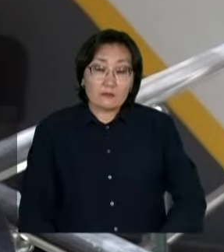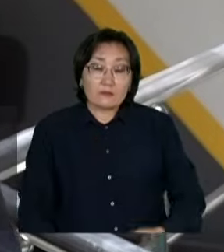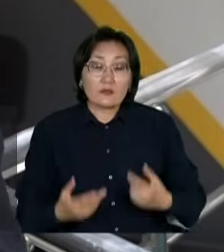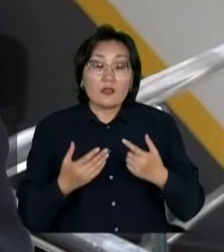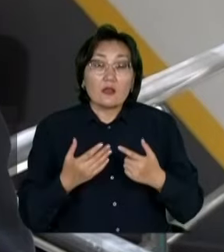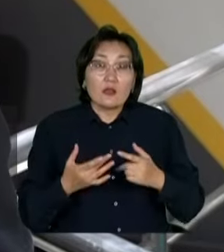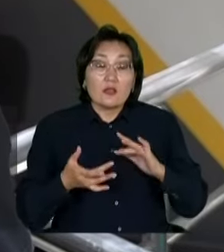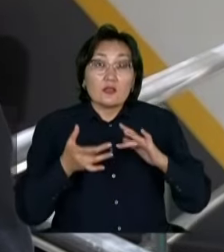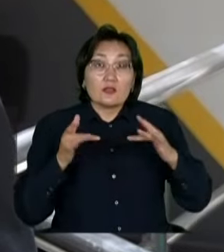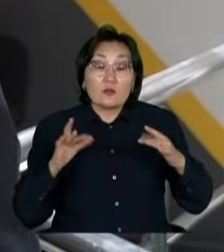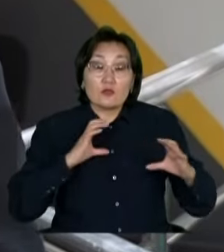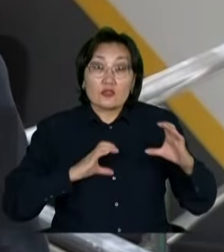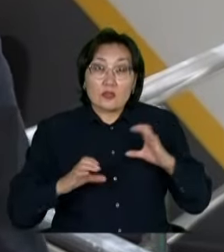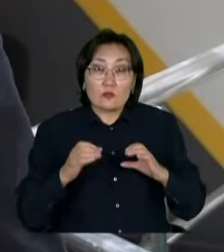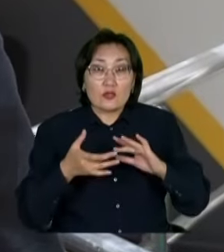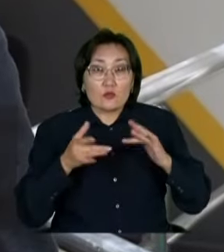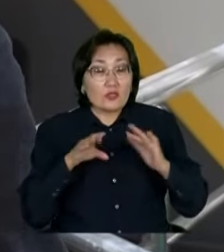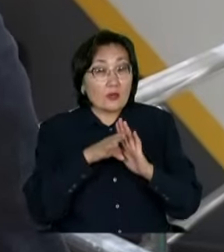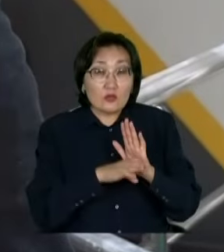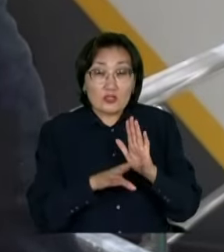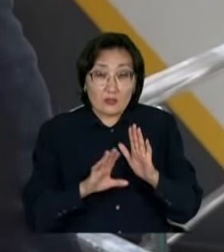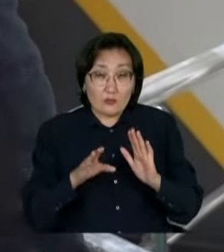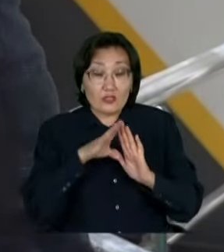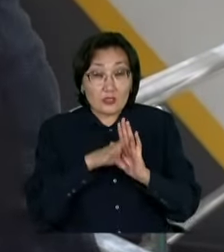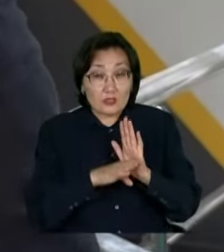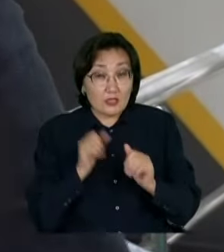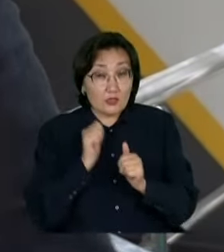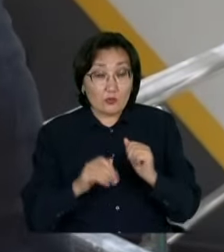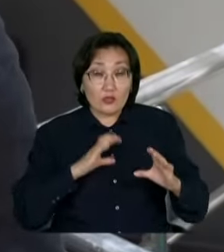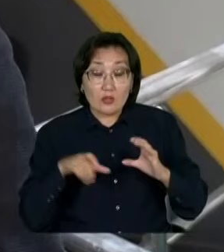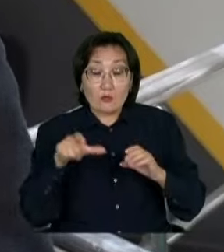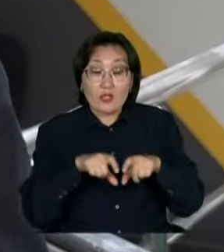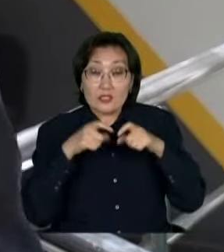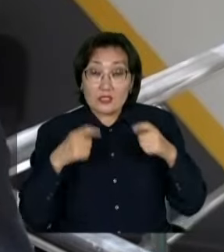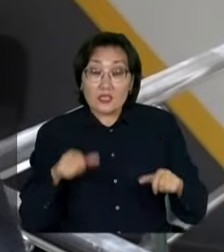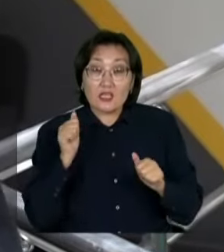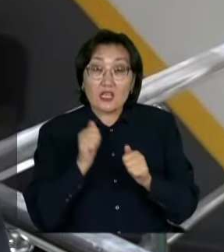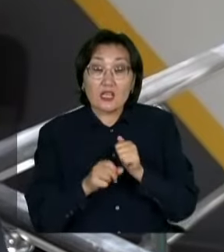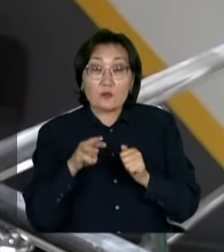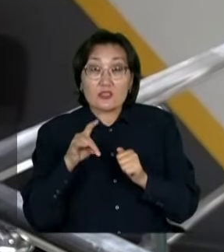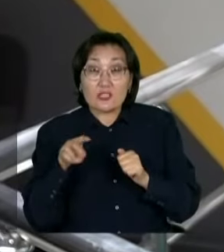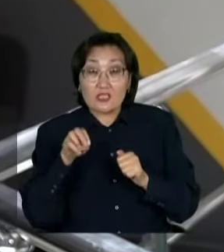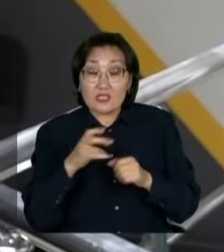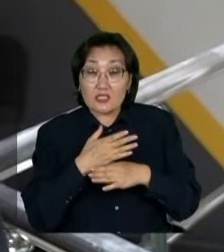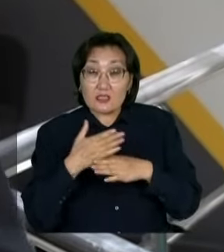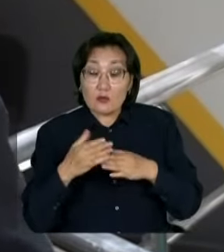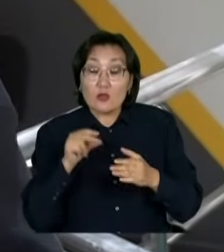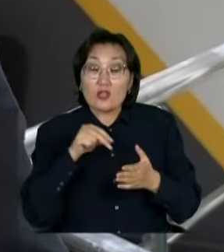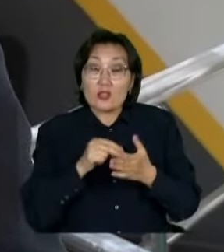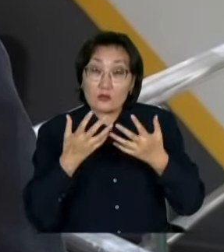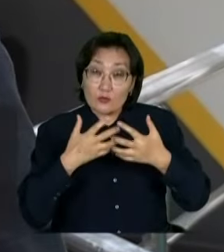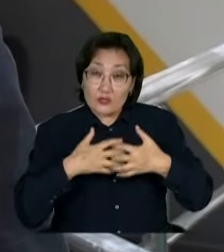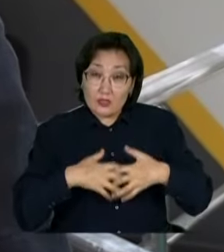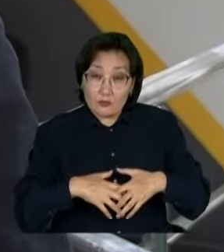Цифрлық университет деген жай онлайн қосымша емес. Бұл платформа әр студентке емтиханнан әр семестрден кейін көрсеткіштерін есептеп,